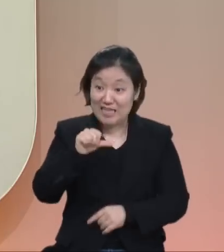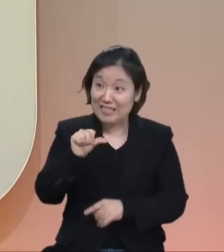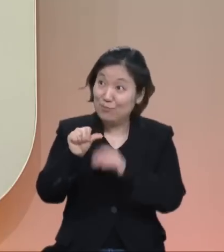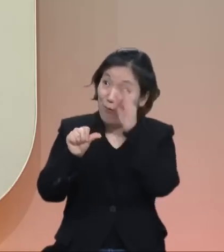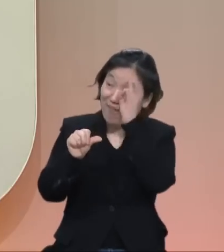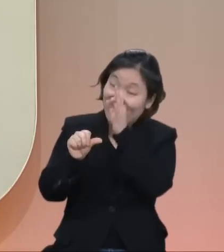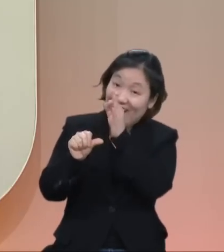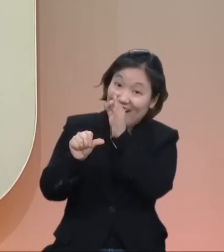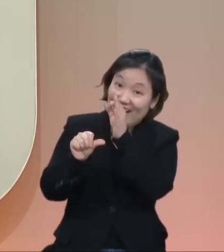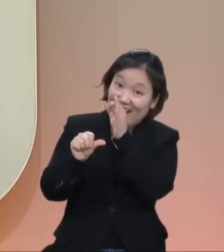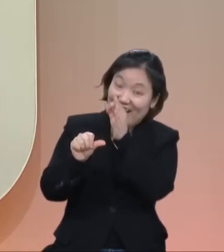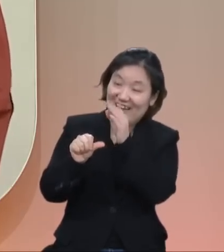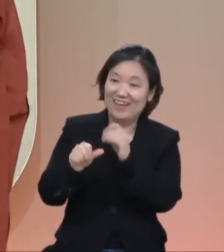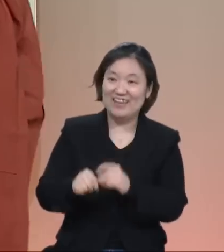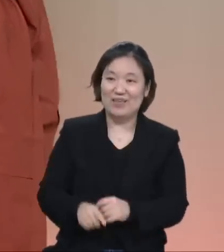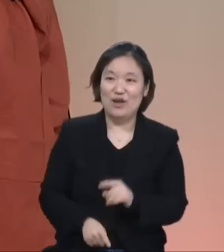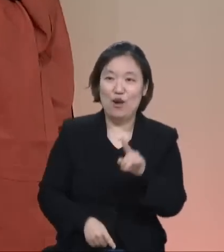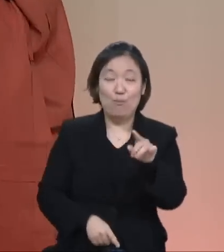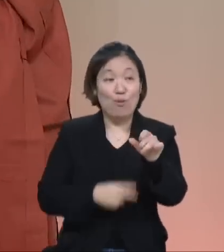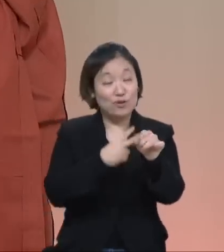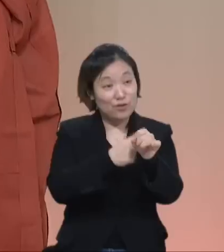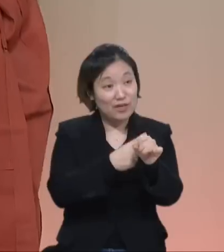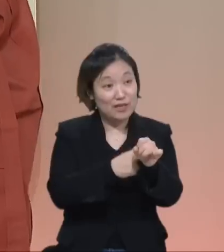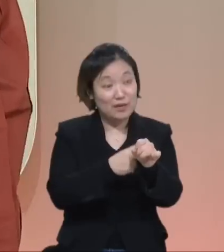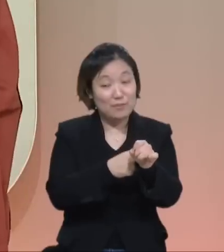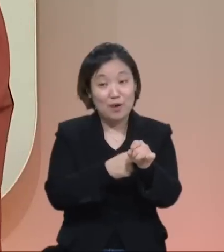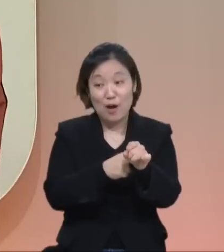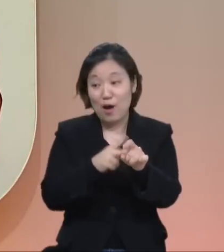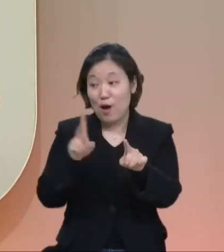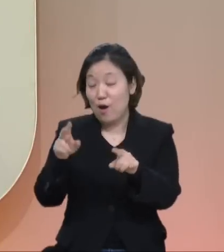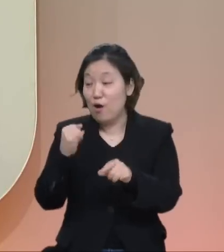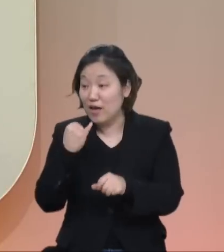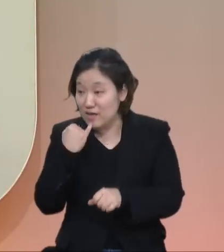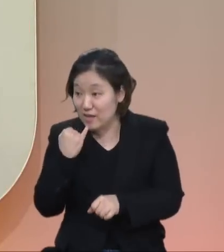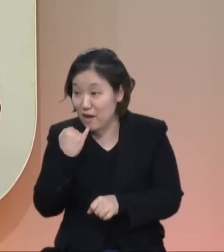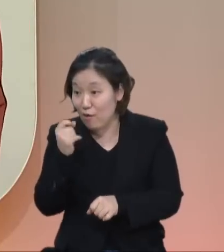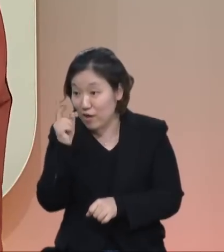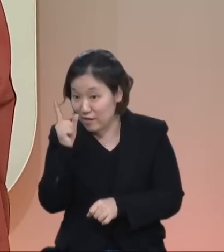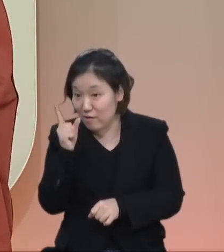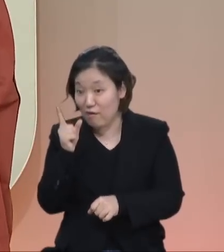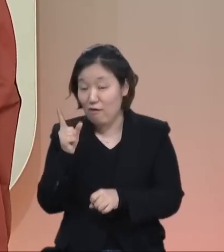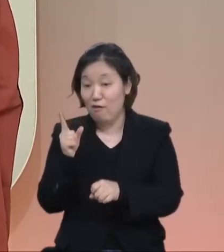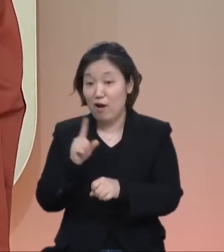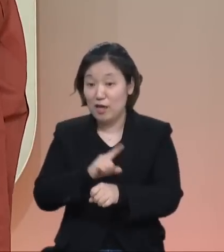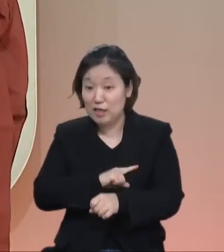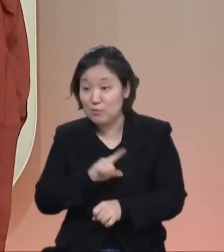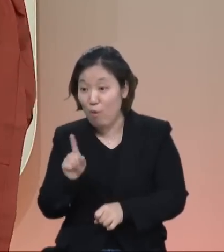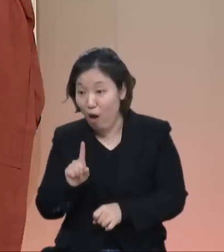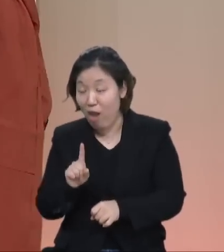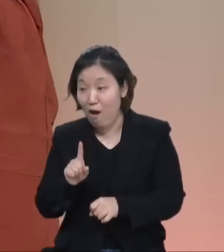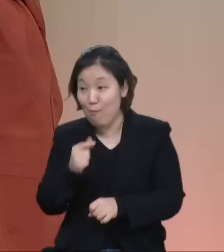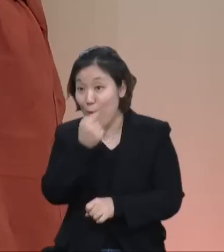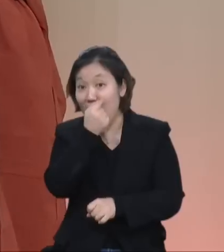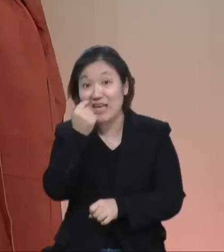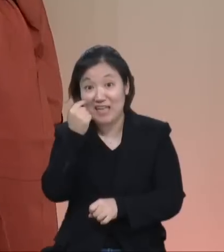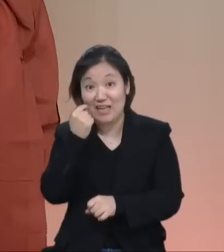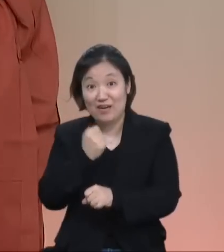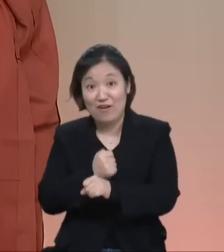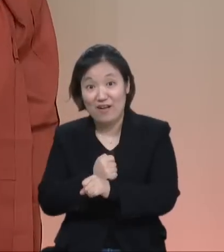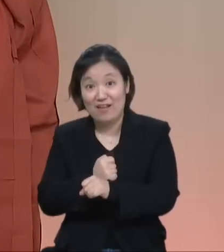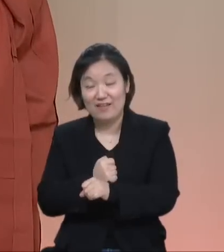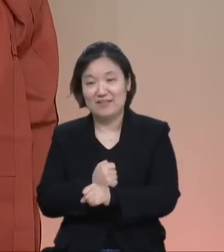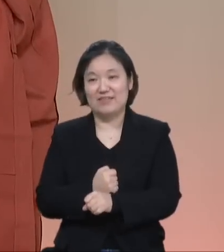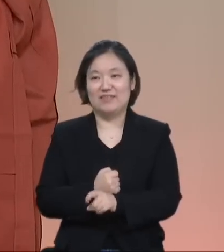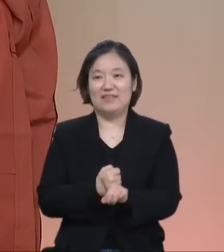보이더래요 그럼 이제 옆에 의사 선생님이 자 이거 보여요 이게 몇 개예요 이름이 뭐예요 뭐 이런게 확인하지 않습니까